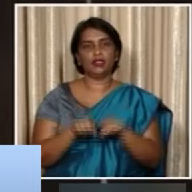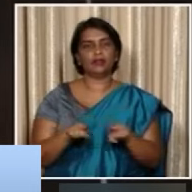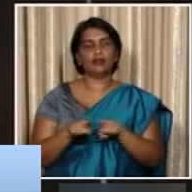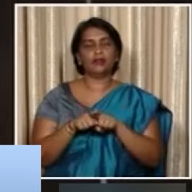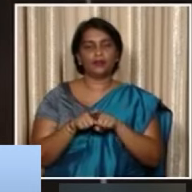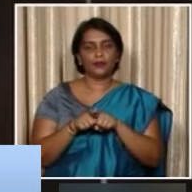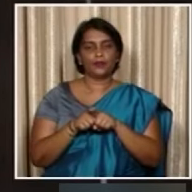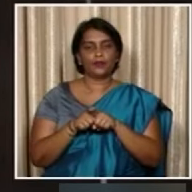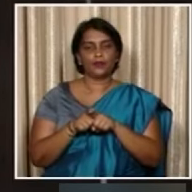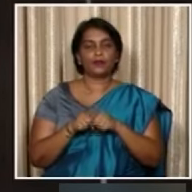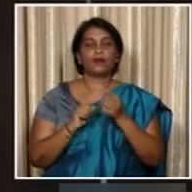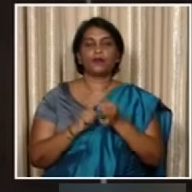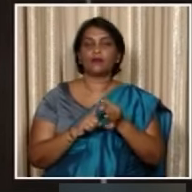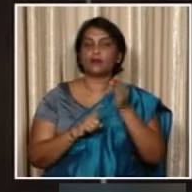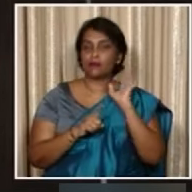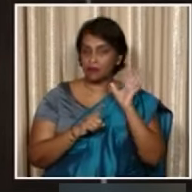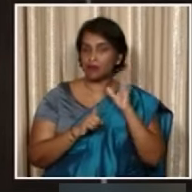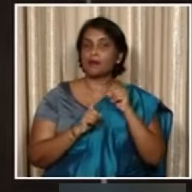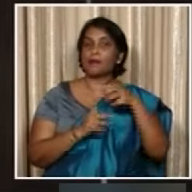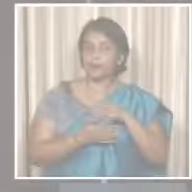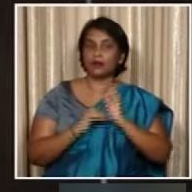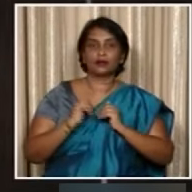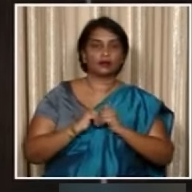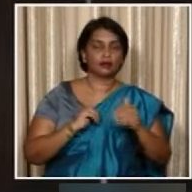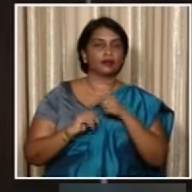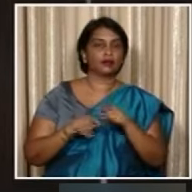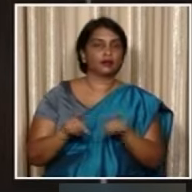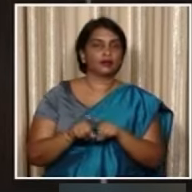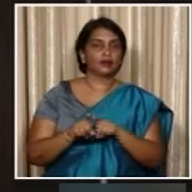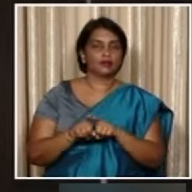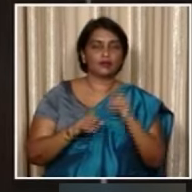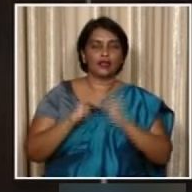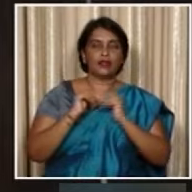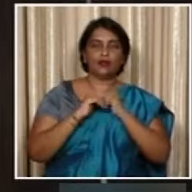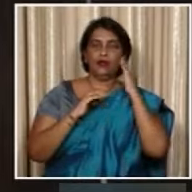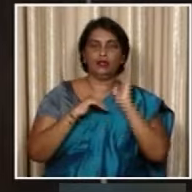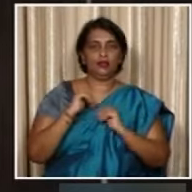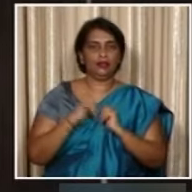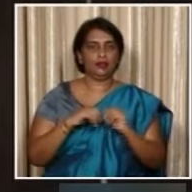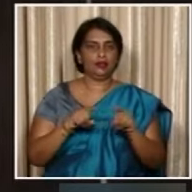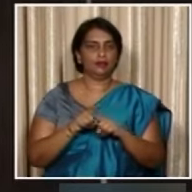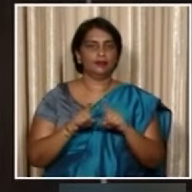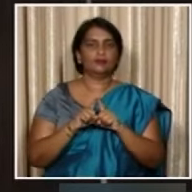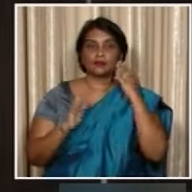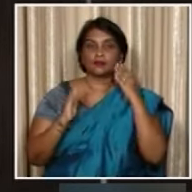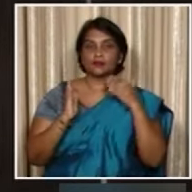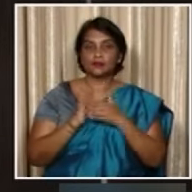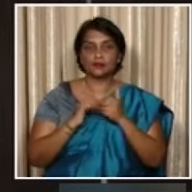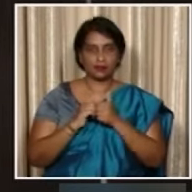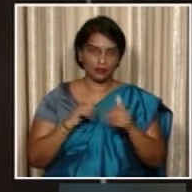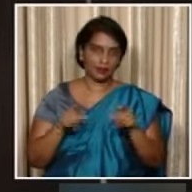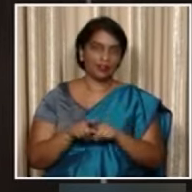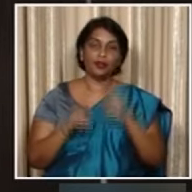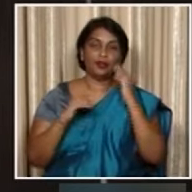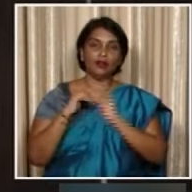කියලා තියෙනවා. ජනාධිපති ඒ තියෙන පළාත් සභාව අපි ක්‍රියාත්මක කරනවා. දැන් ජනාධිපතිතුමාගේ ප්‍රතිපත්ති ප්‍රකාශය ඔක නැහැ. ජනතා